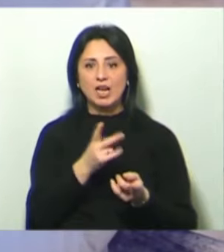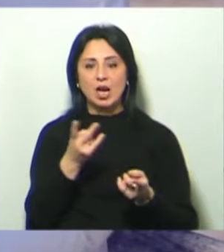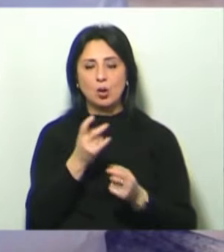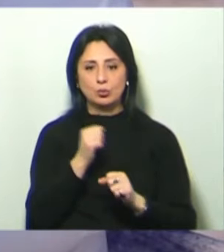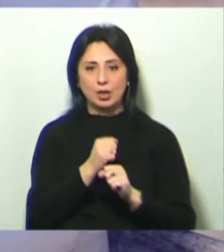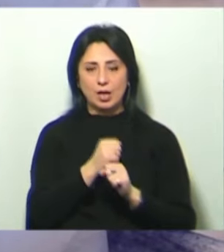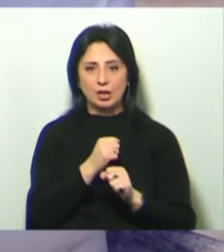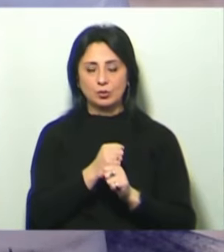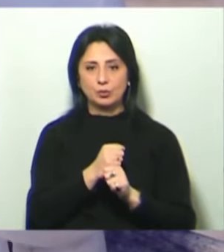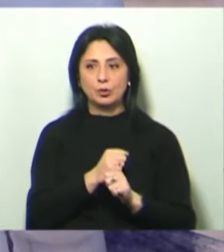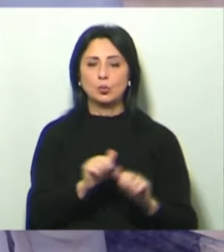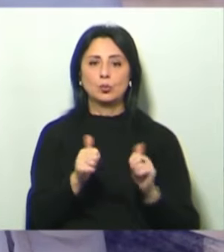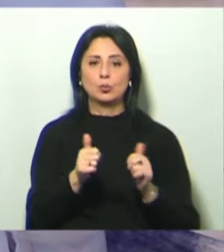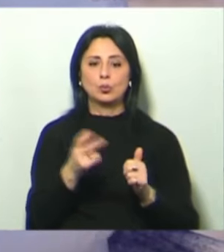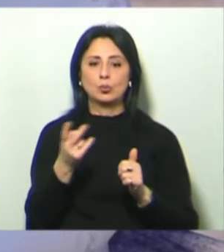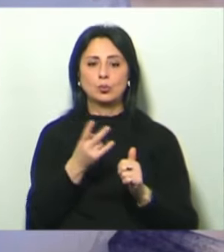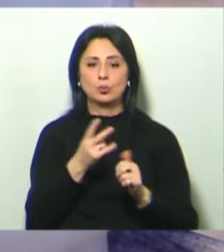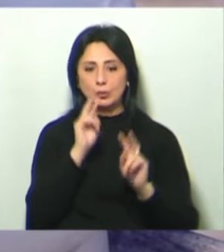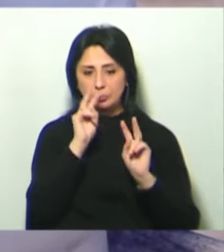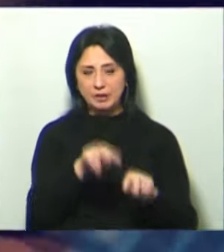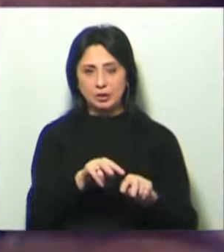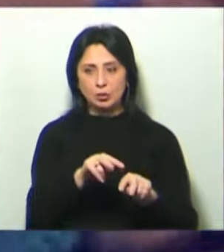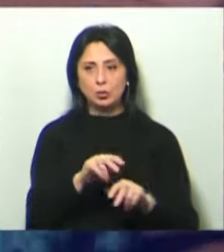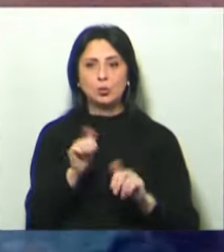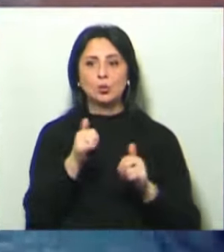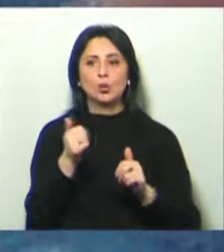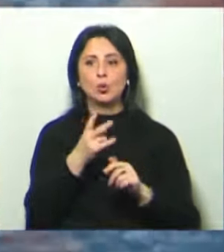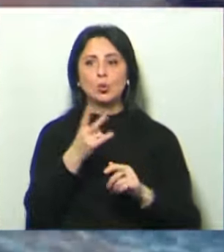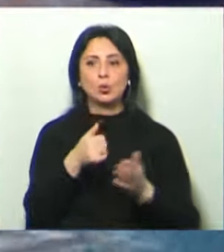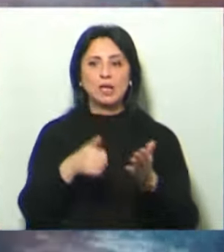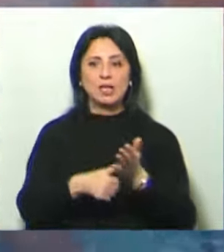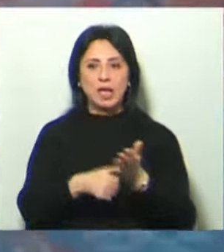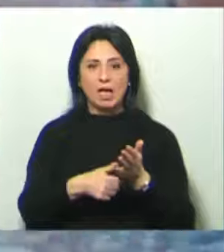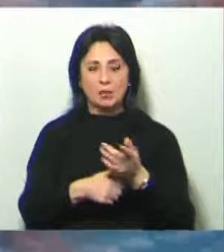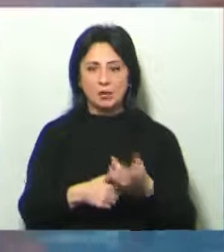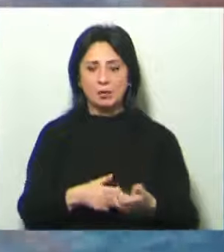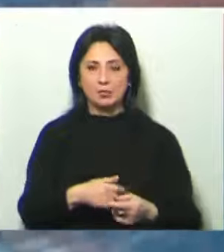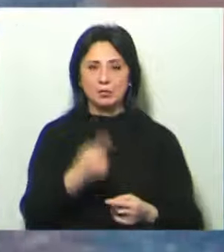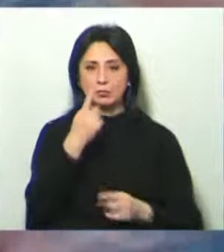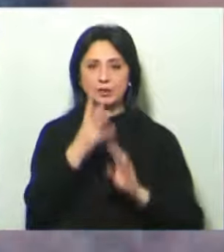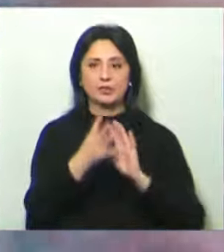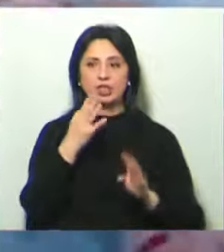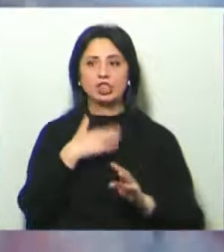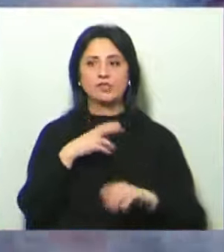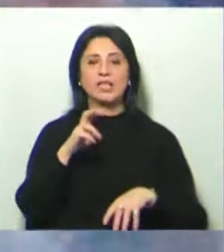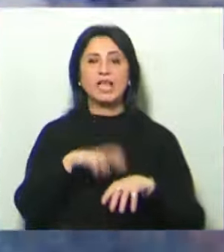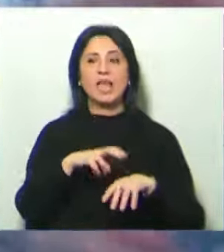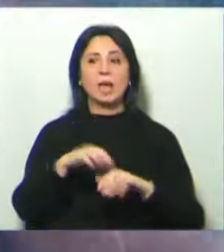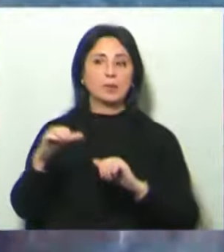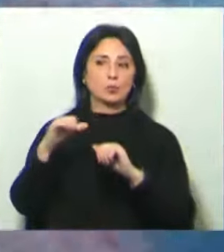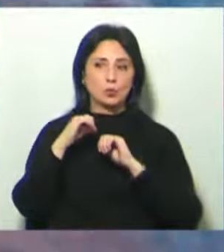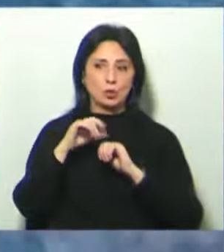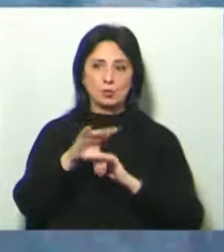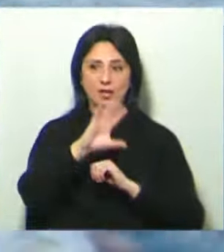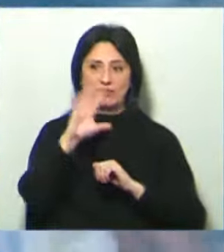უნდა გააკეთო, როგორ უნდა მიხედო, როგორ უნდა დაეხმარო. პირველ რიგში ჩვენი ექიმი დაგვეხმარა